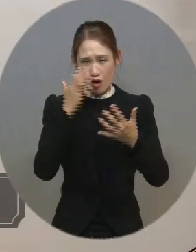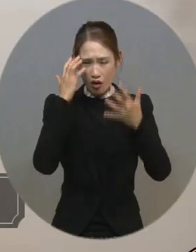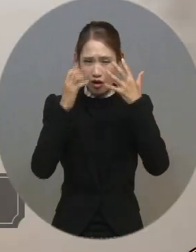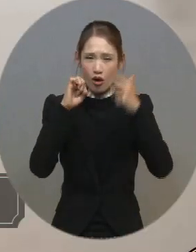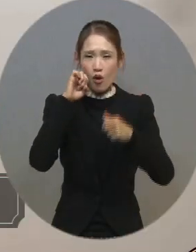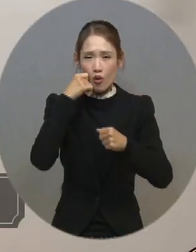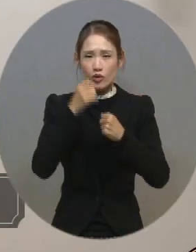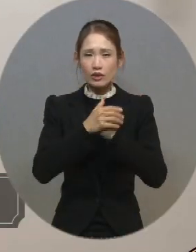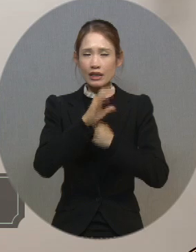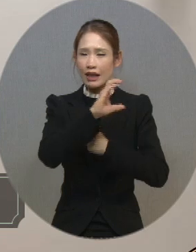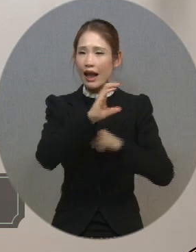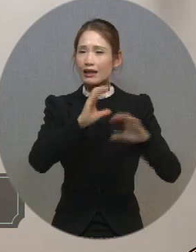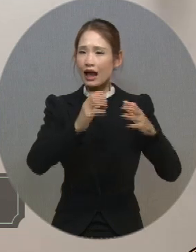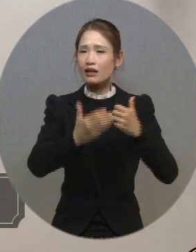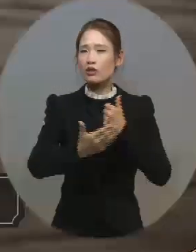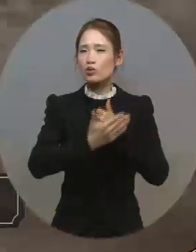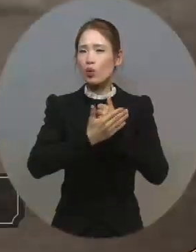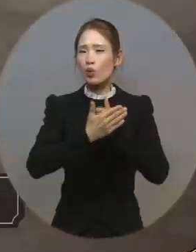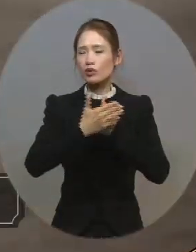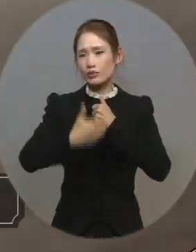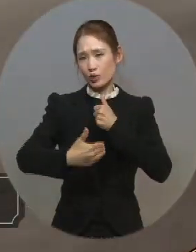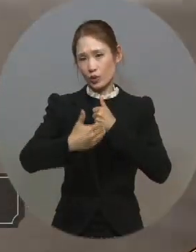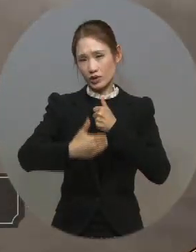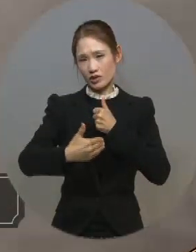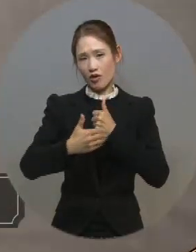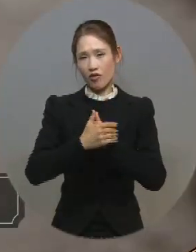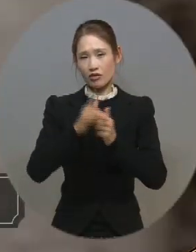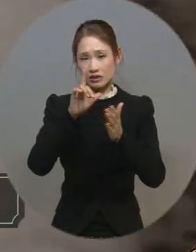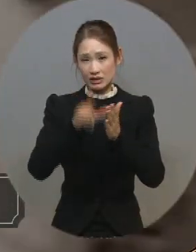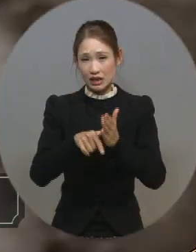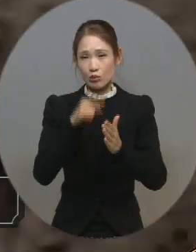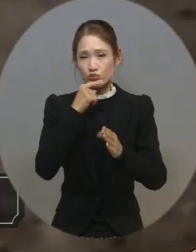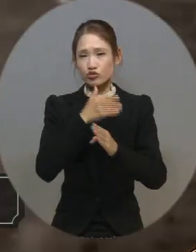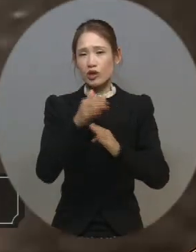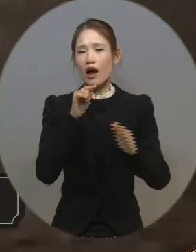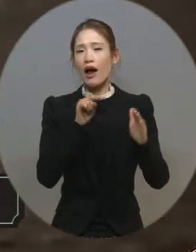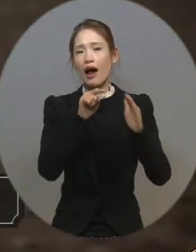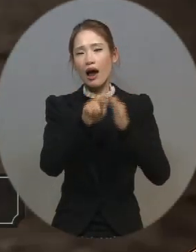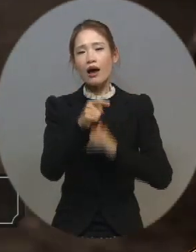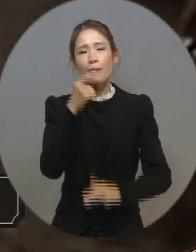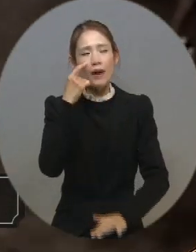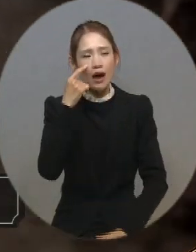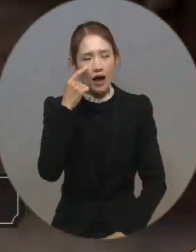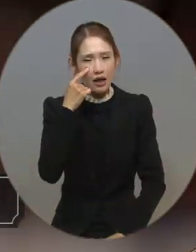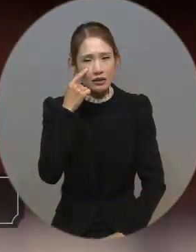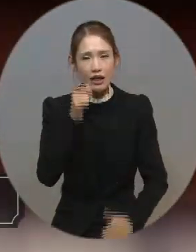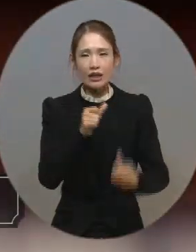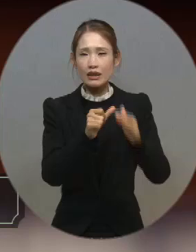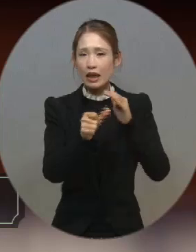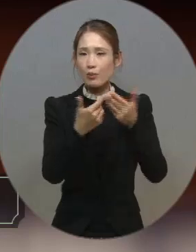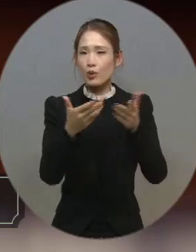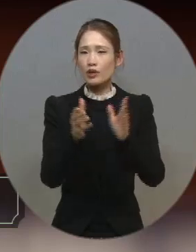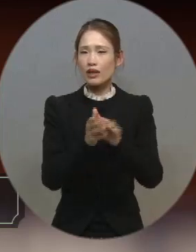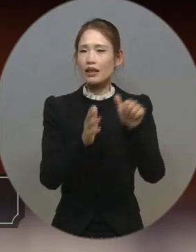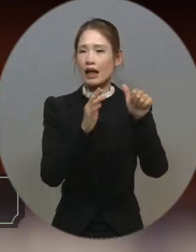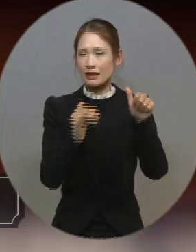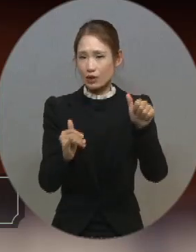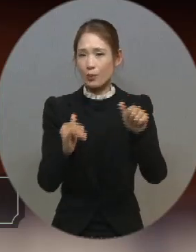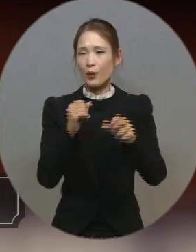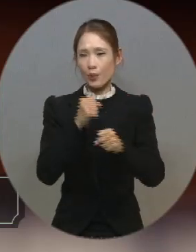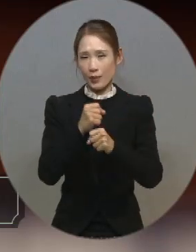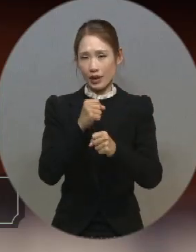캐나다에 도움을 요청한 거예요. 그때 이제 북한으로 가보자 해서 이제 대표단을 5명을